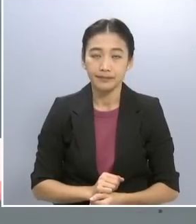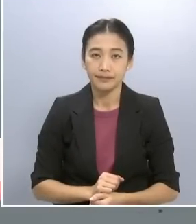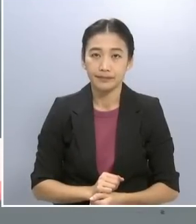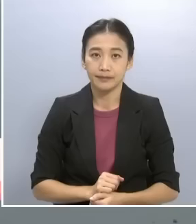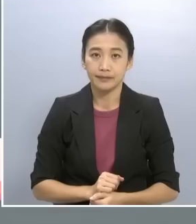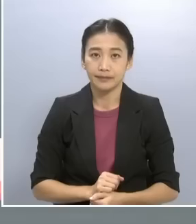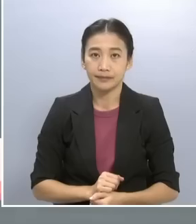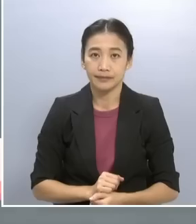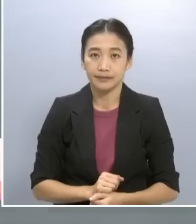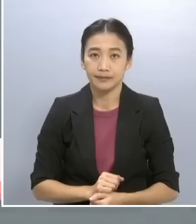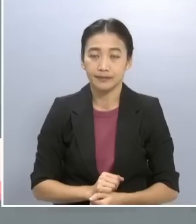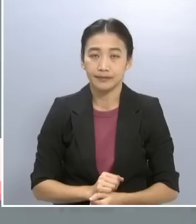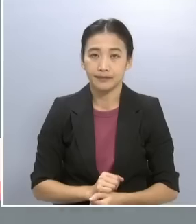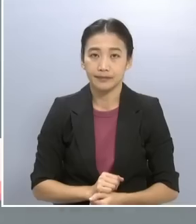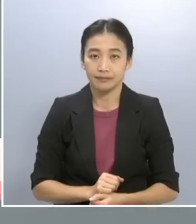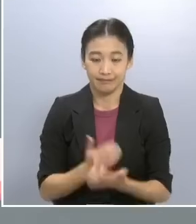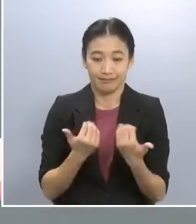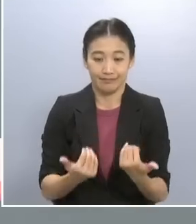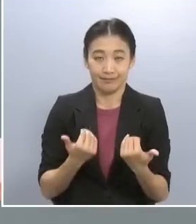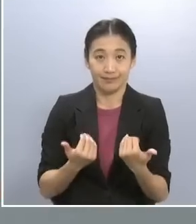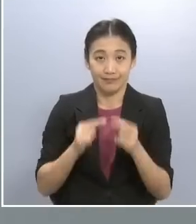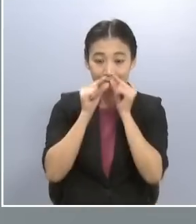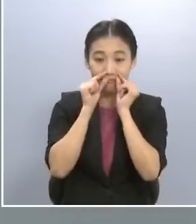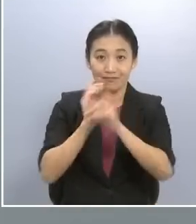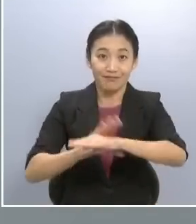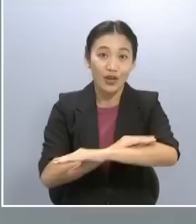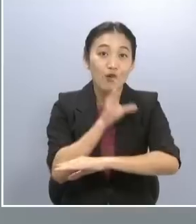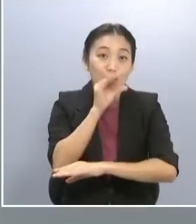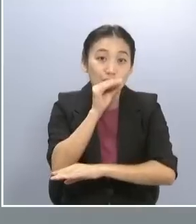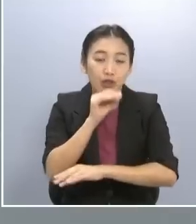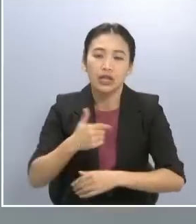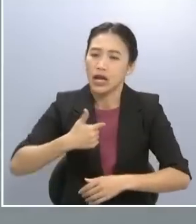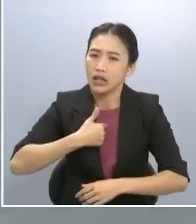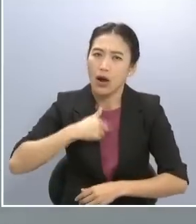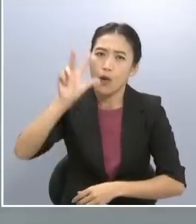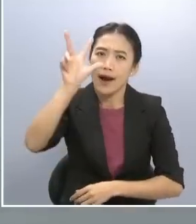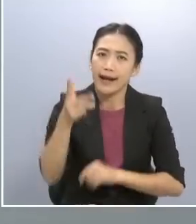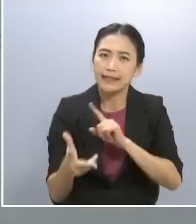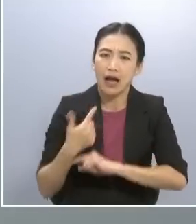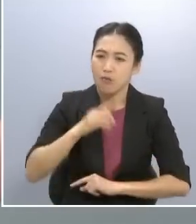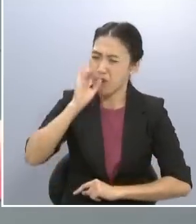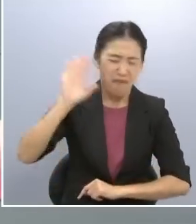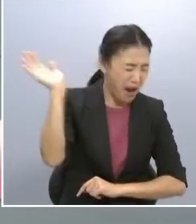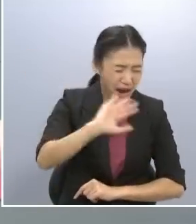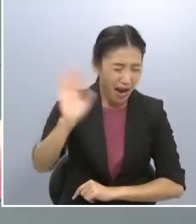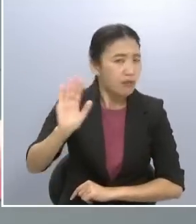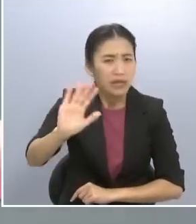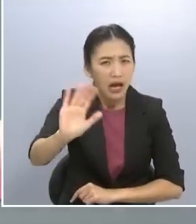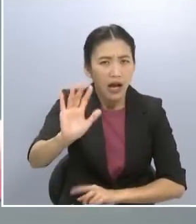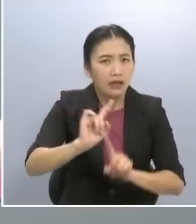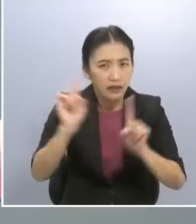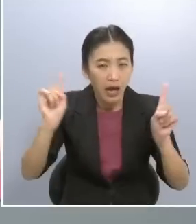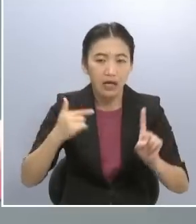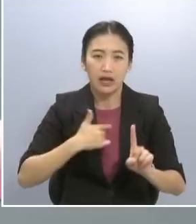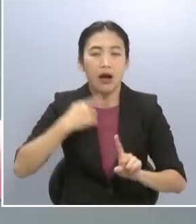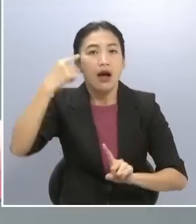เลยส่วนถามง่ายๆของผมคือกัญชาควรจะออกมาใช้ในสังคมแค่กฎกระ